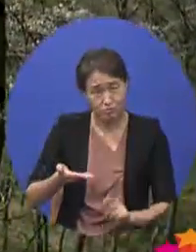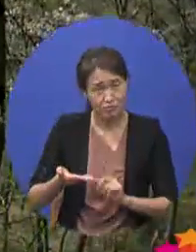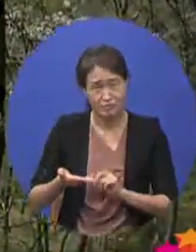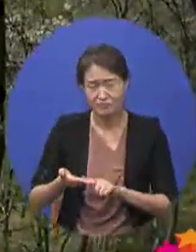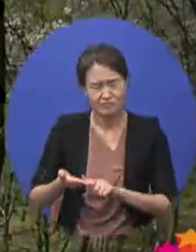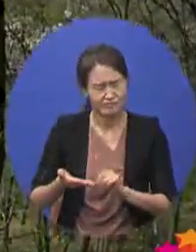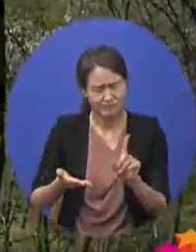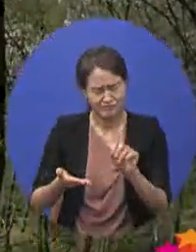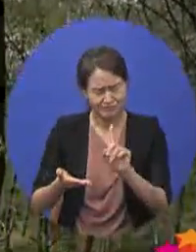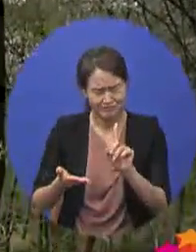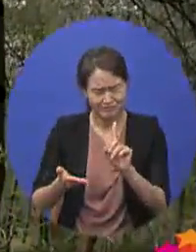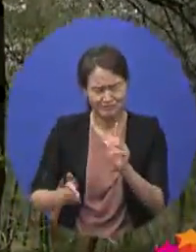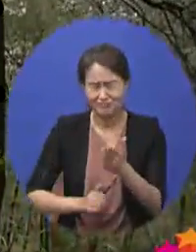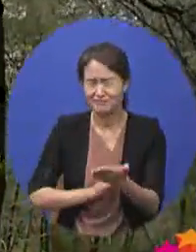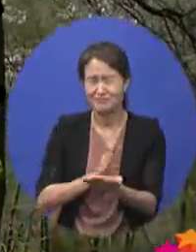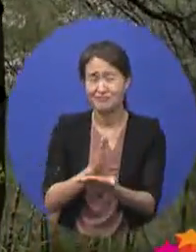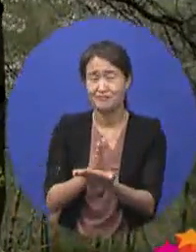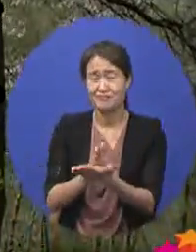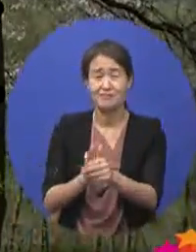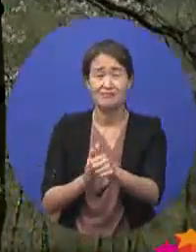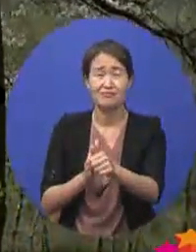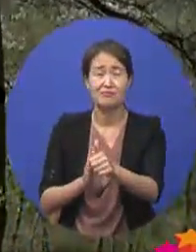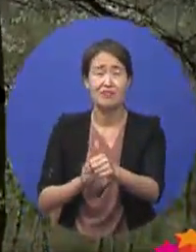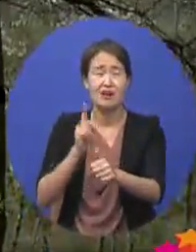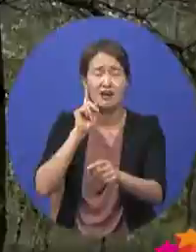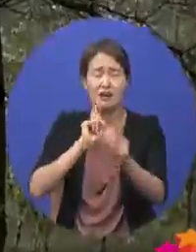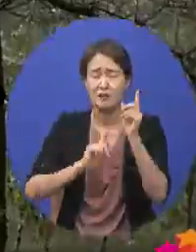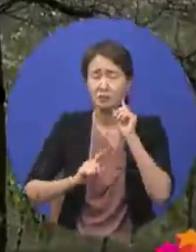눈물이랑 주지 말아요